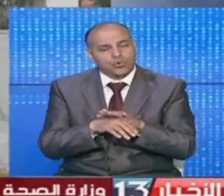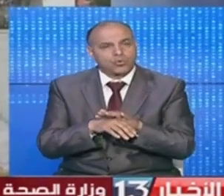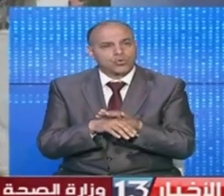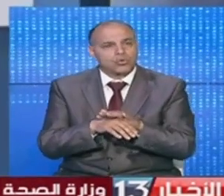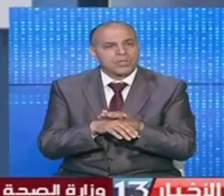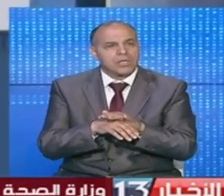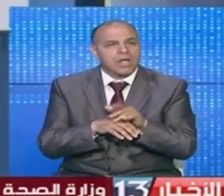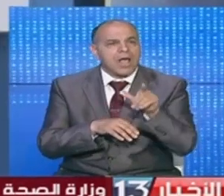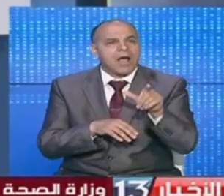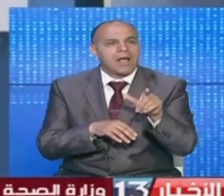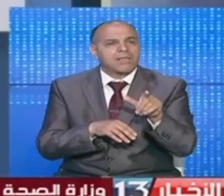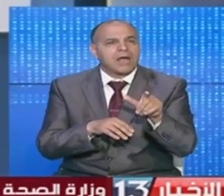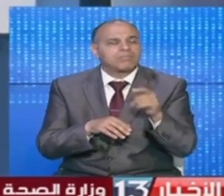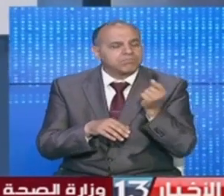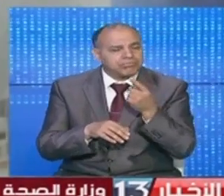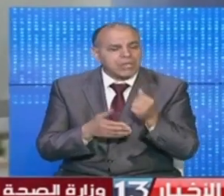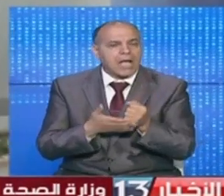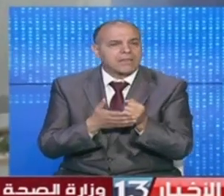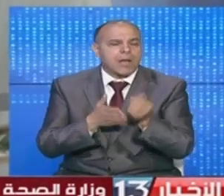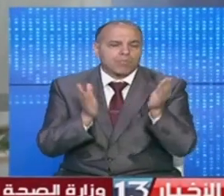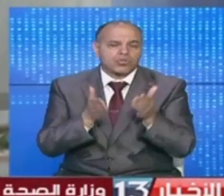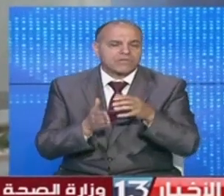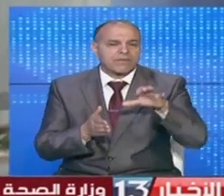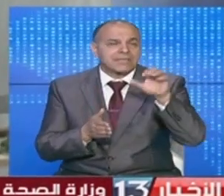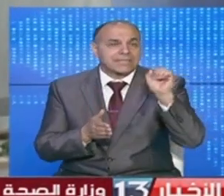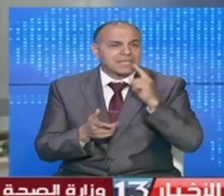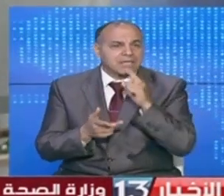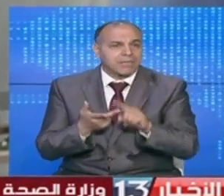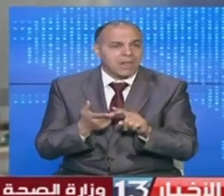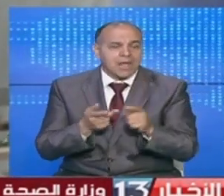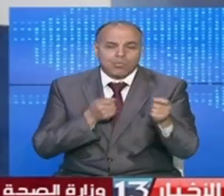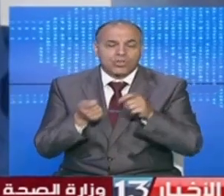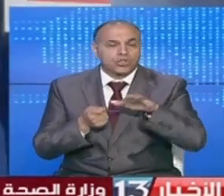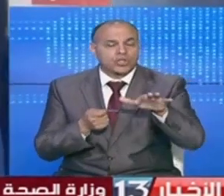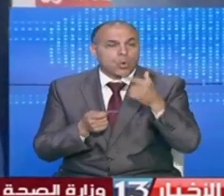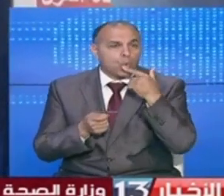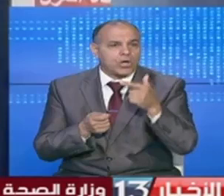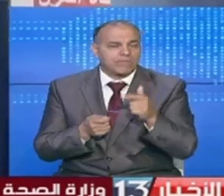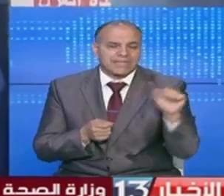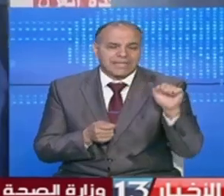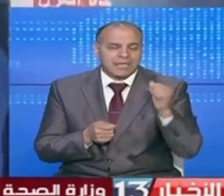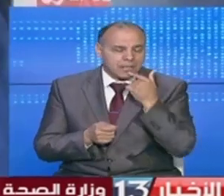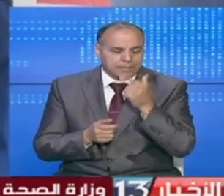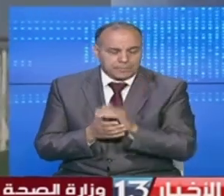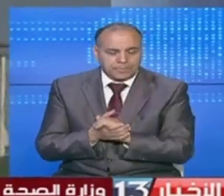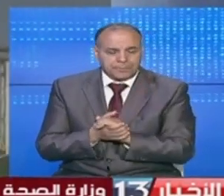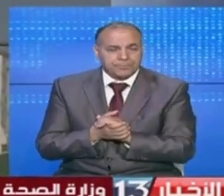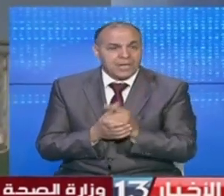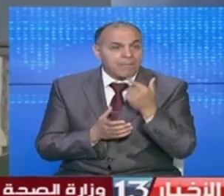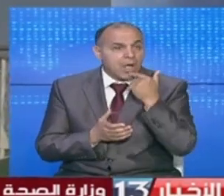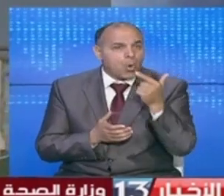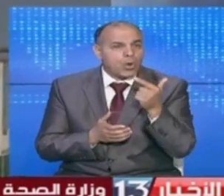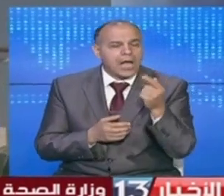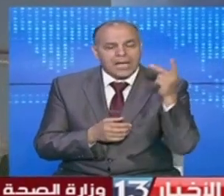وهي لسائق سيارة إسعاف يعمل بالمستشفى المحلي بالكريب حسب المدير الجهوي للصحة بسليانا محمد الفرجاوي. كما